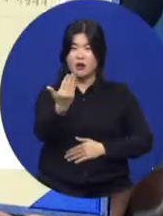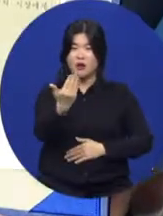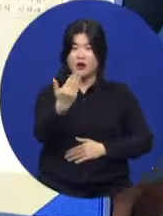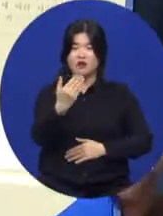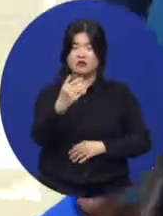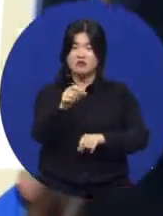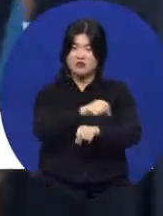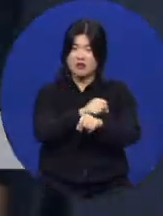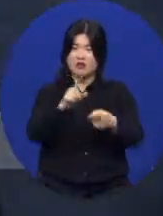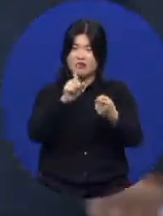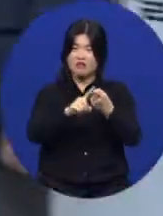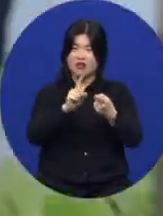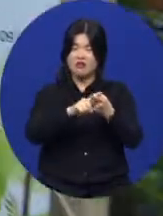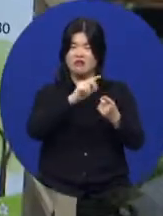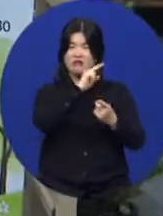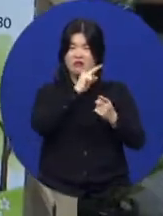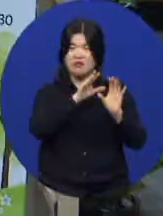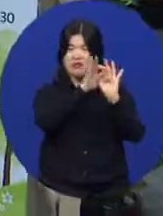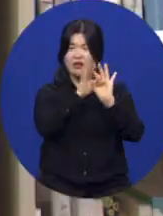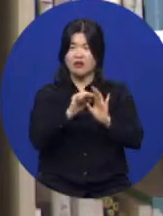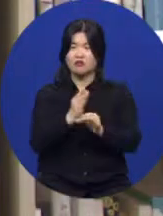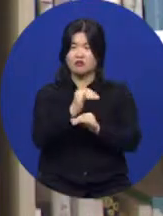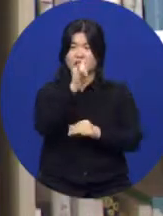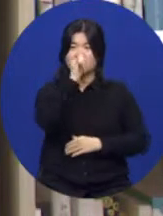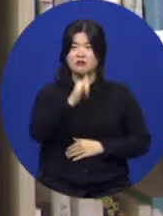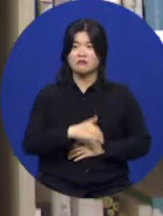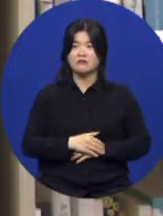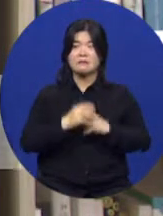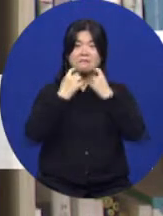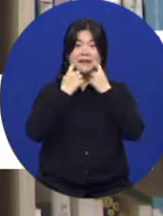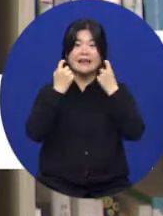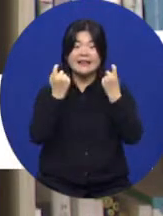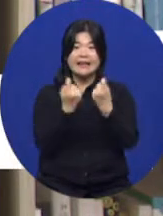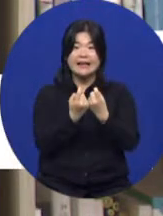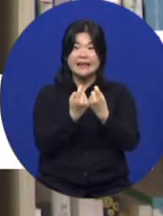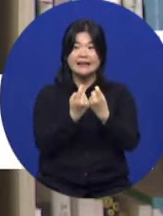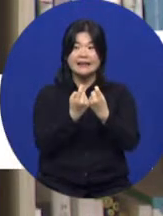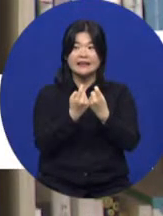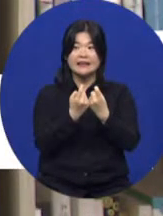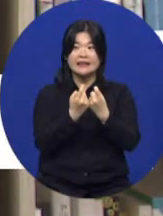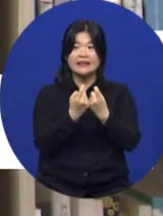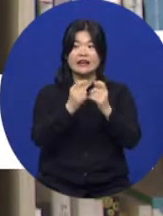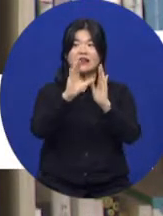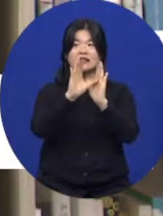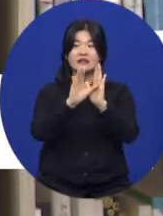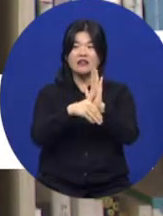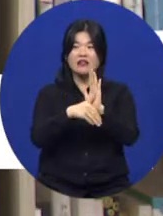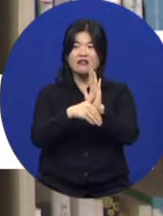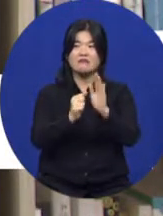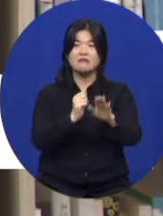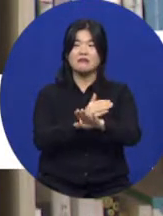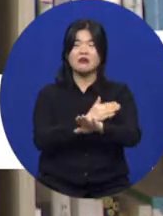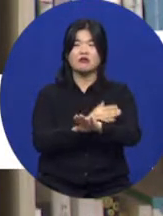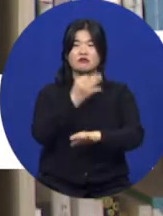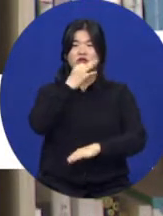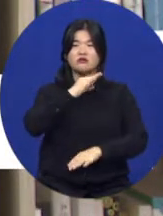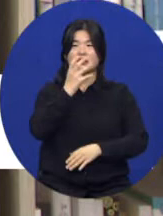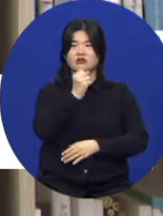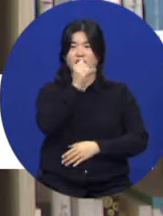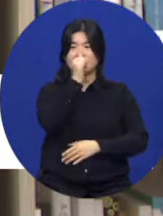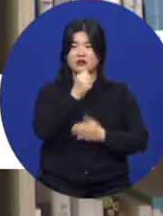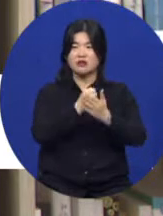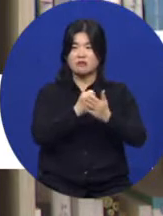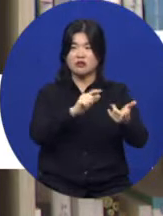특혜 의혹이 끊이지 않았습니다. 민간이 하게 될 경우는 과도하게 이윤을 추구하기